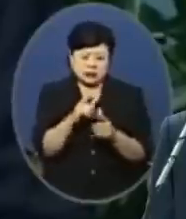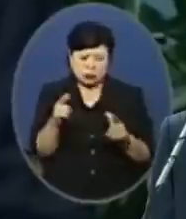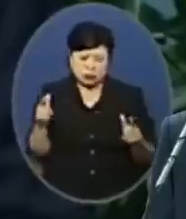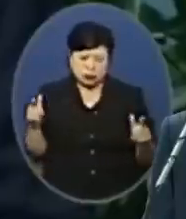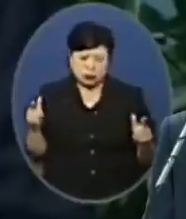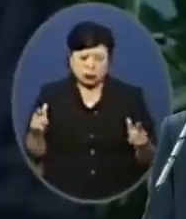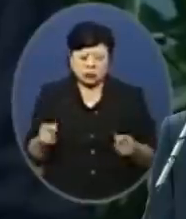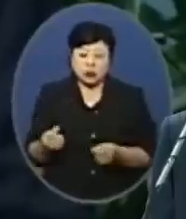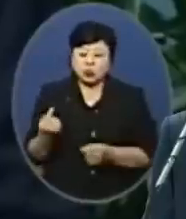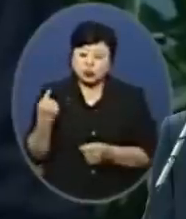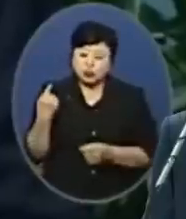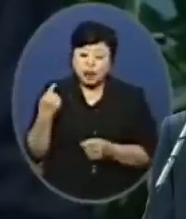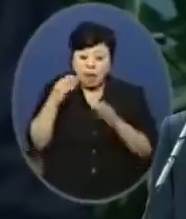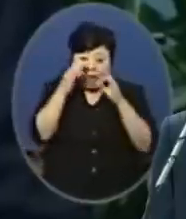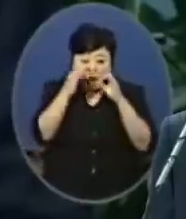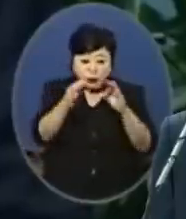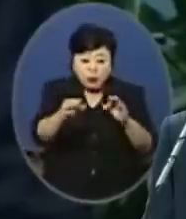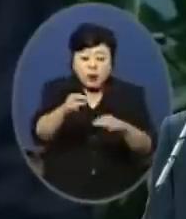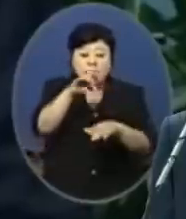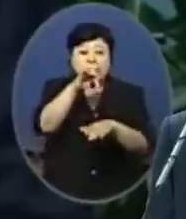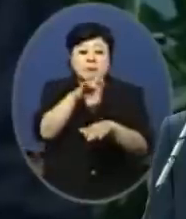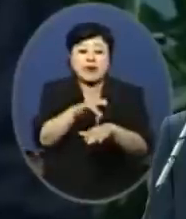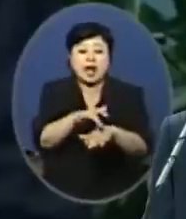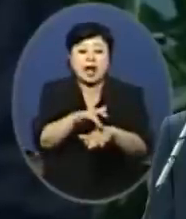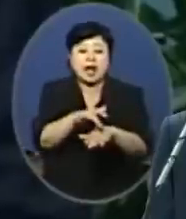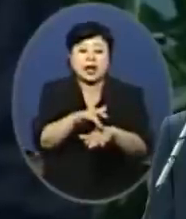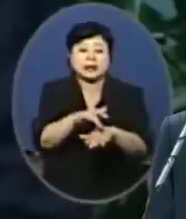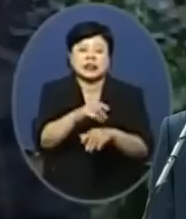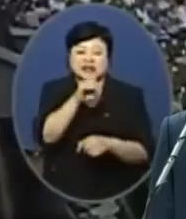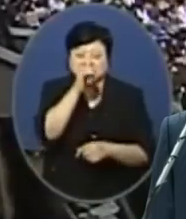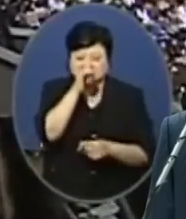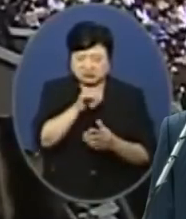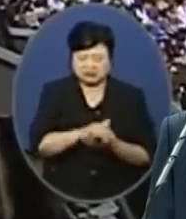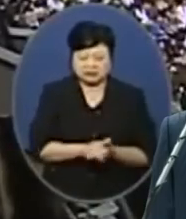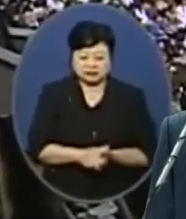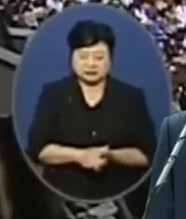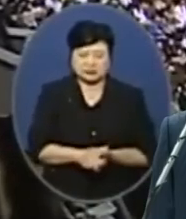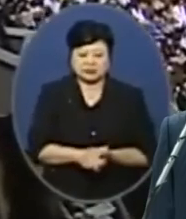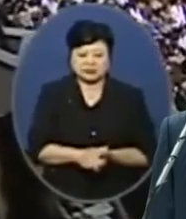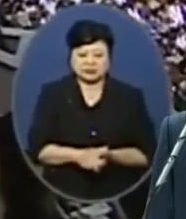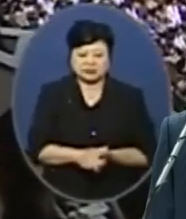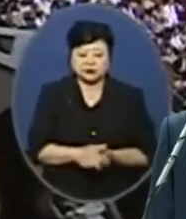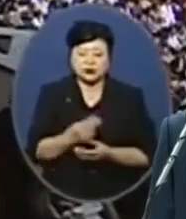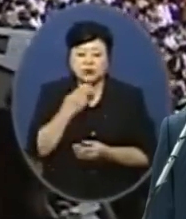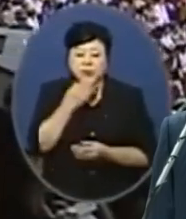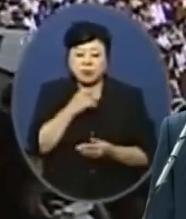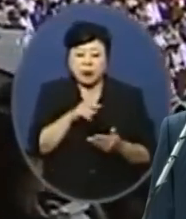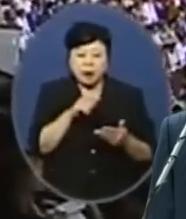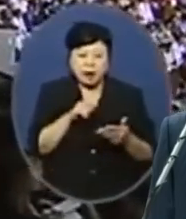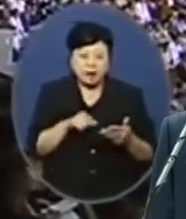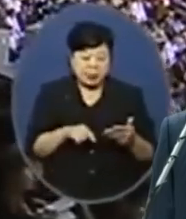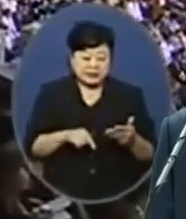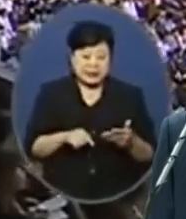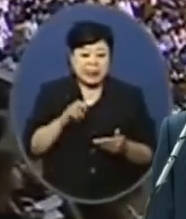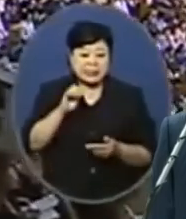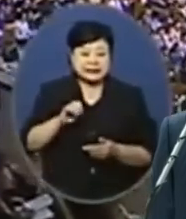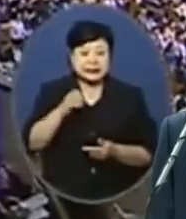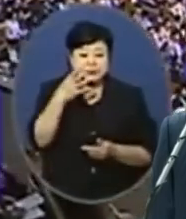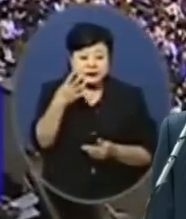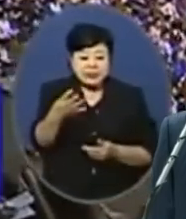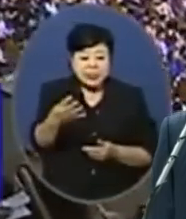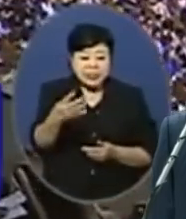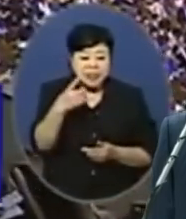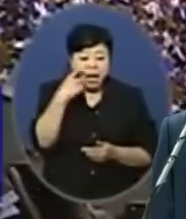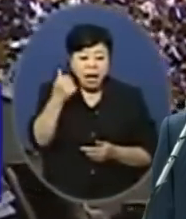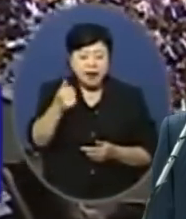그 배후에 보면 마귀가 도사리고 있는 것입니다. 요한복음 8장 44절에 너희는 너희